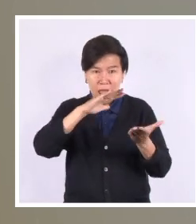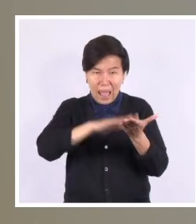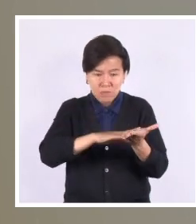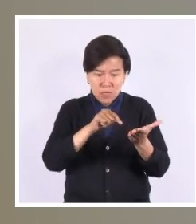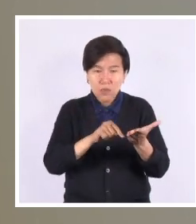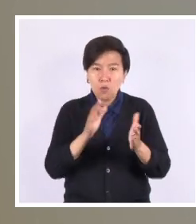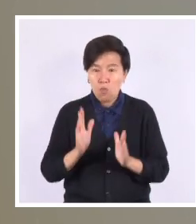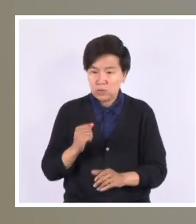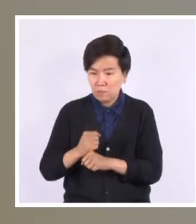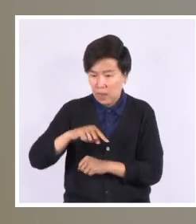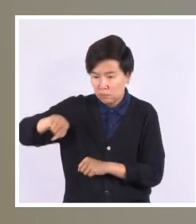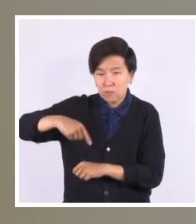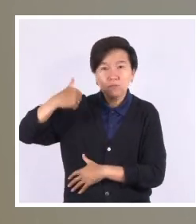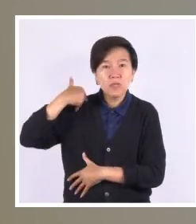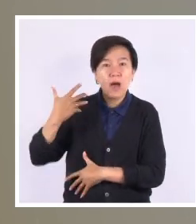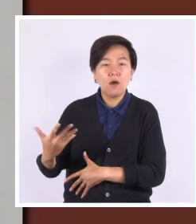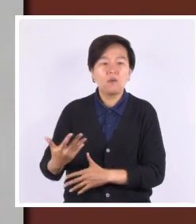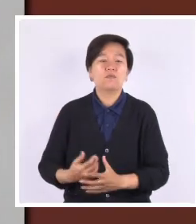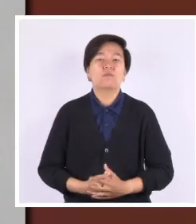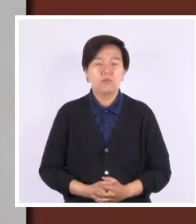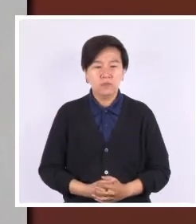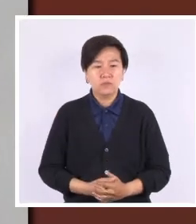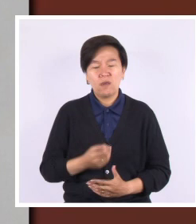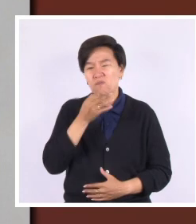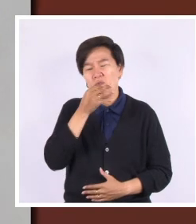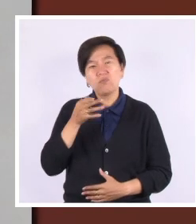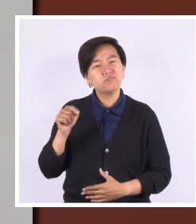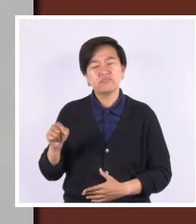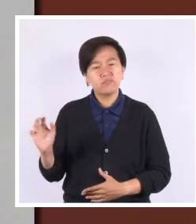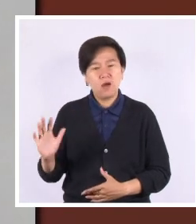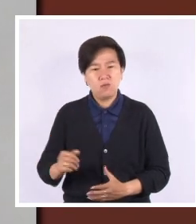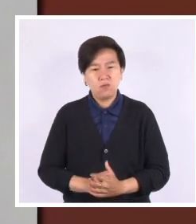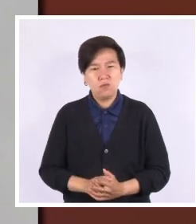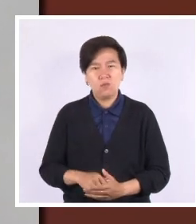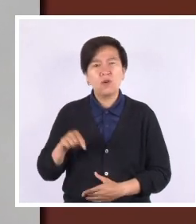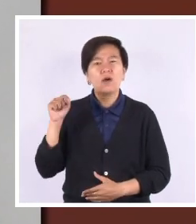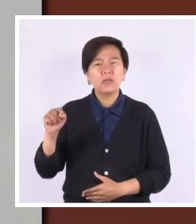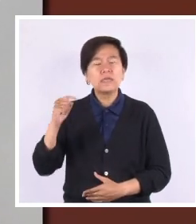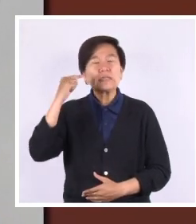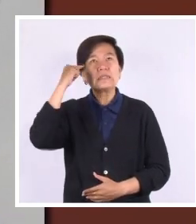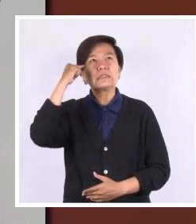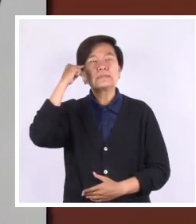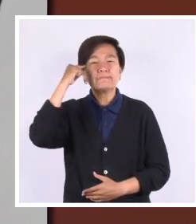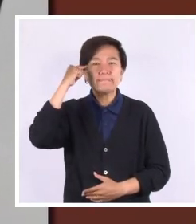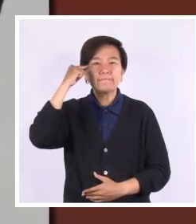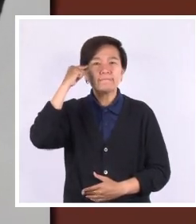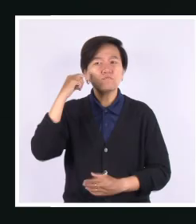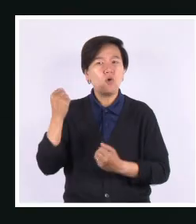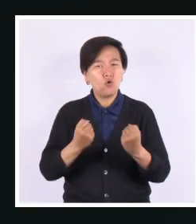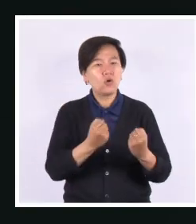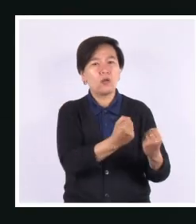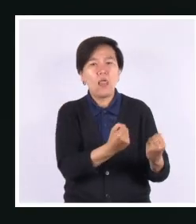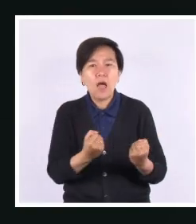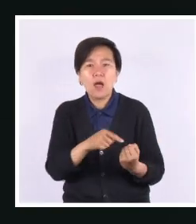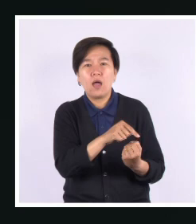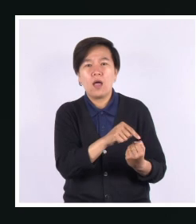างในร้านเขาหรือเปล่าแต่ก็ไม่คิดจะฟ้องกลับนะคะเพราะว่าลูกค้าก็มีสิทธิ์คิดเหมือนกันเนื่องจากว่าเพิ่งจะเอารถออกไปจากอู่ของเข